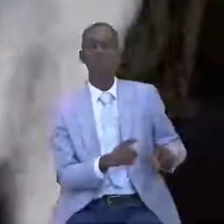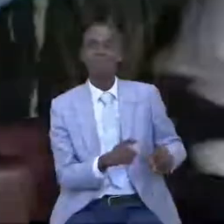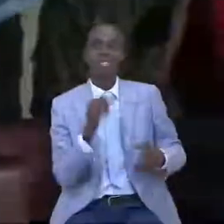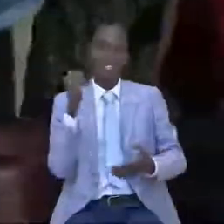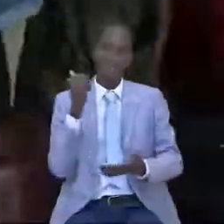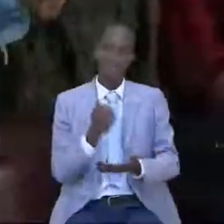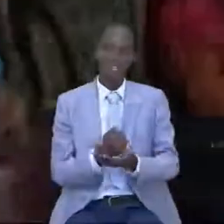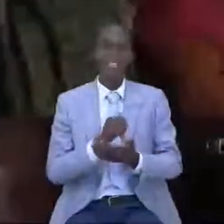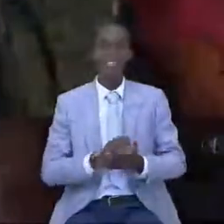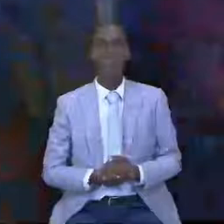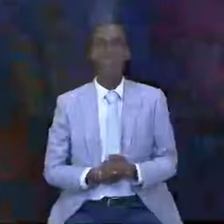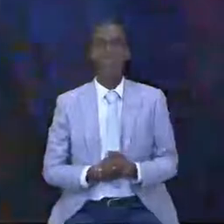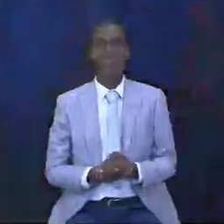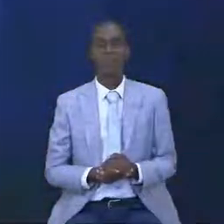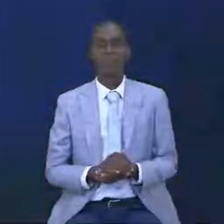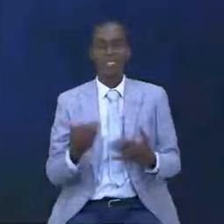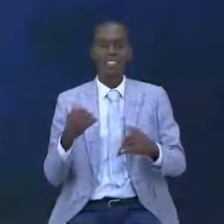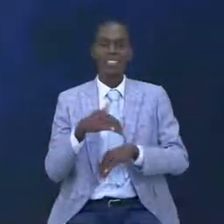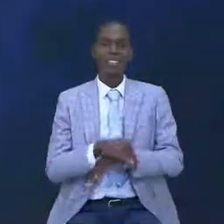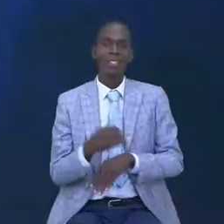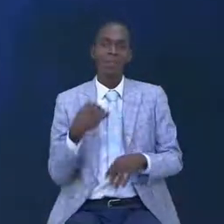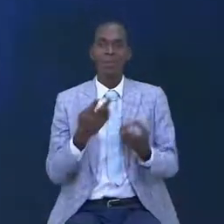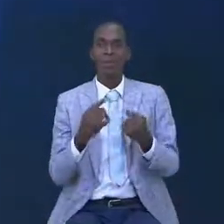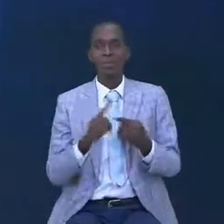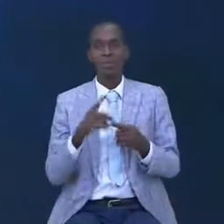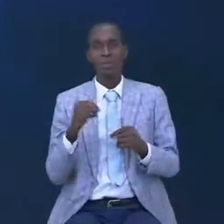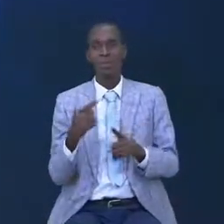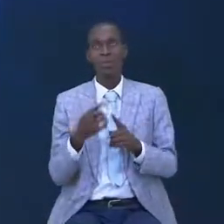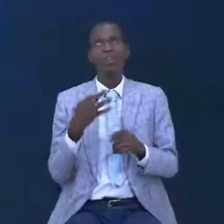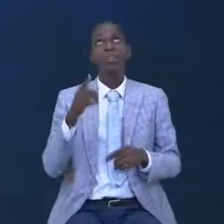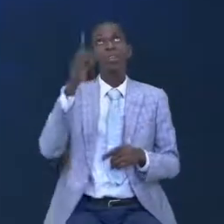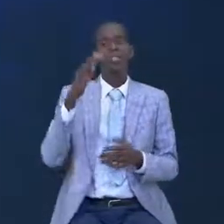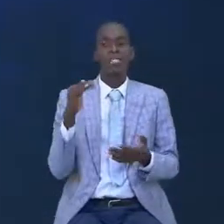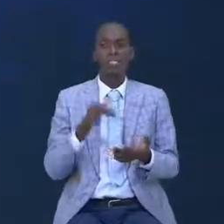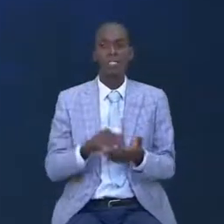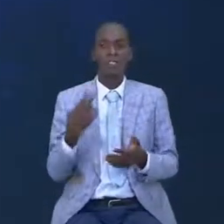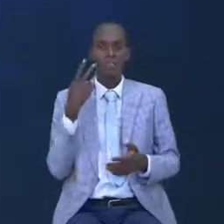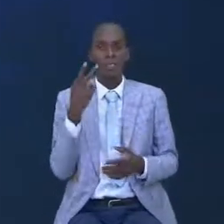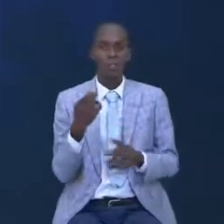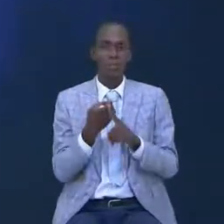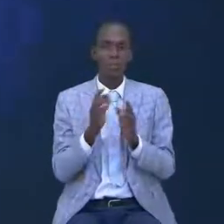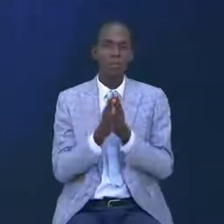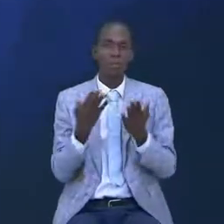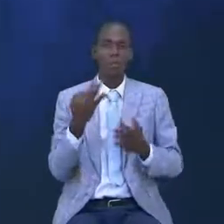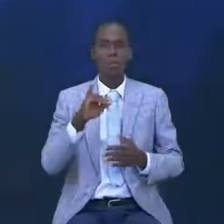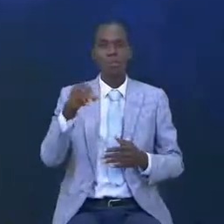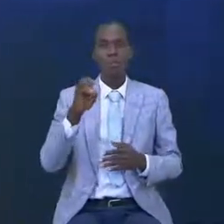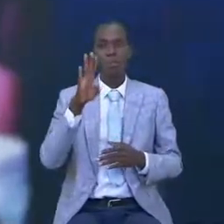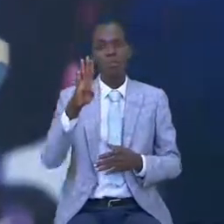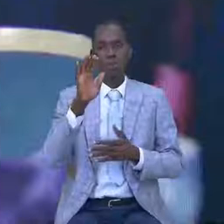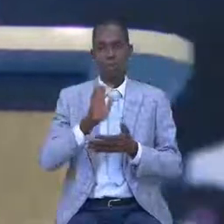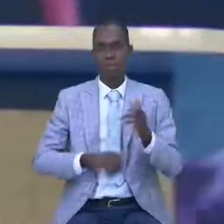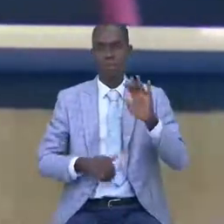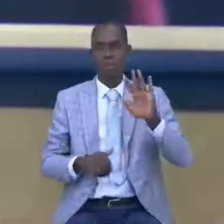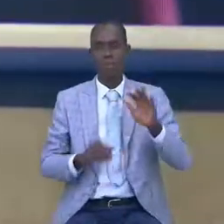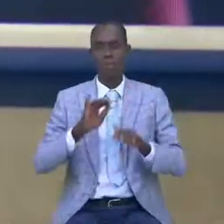que c'est accompli pour moi. C'est accompli pour toi. Amen. Ce